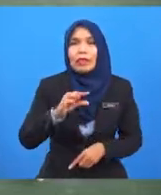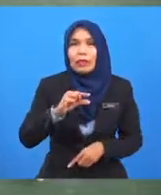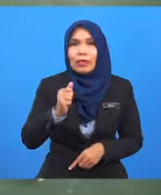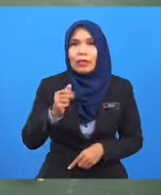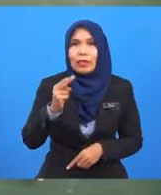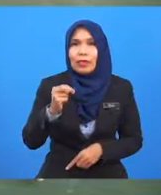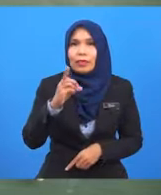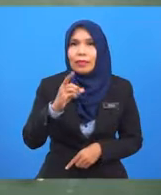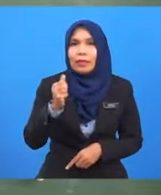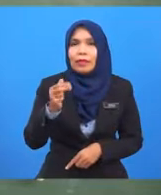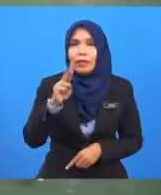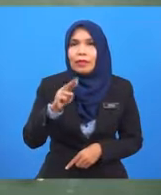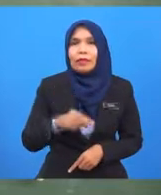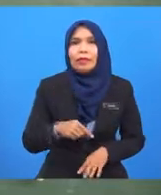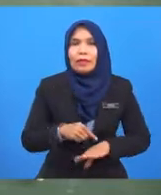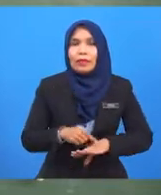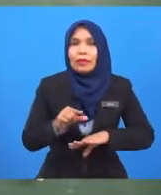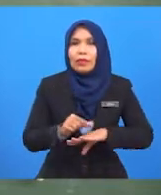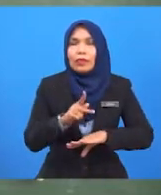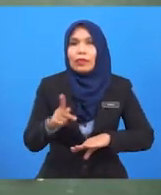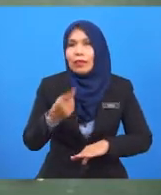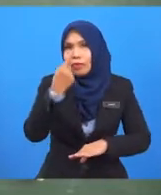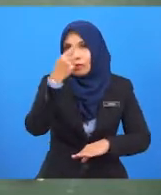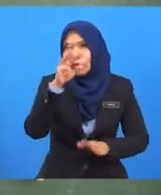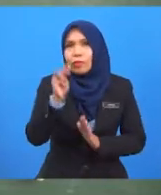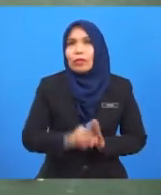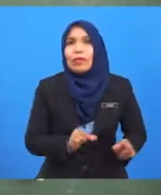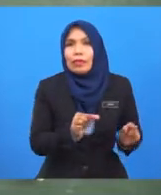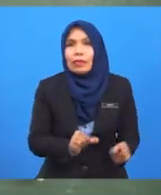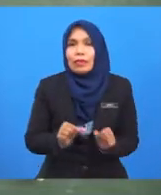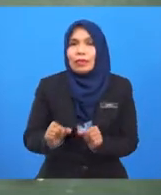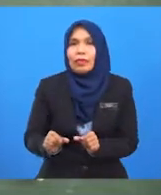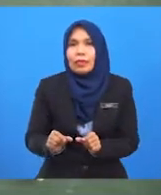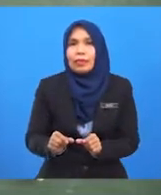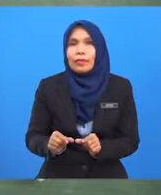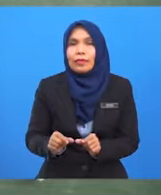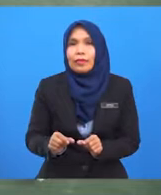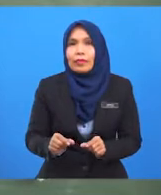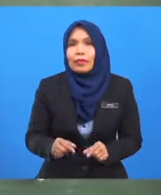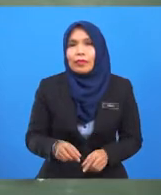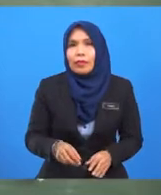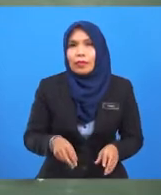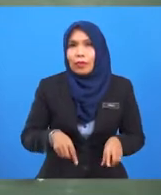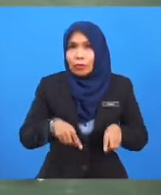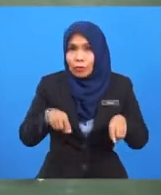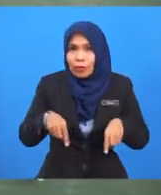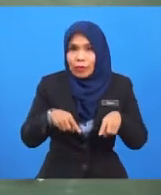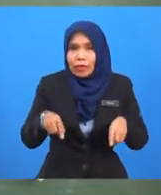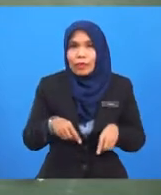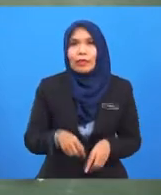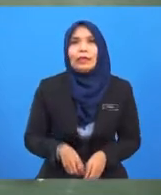mana ia digunakan untuk menggerakkan atau memutarkan sesuatu